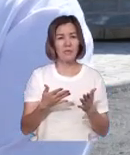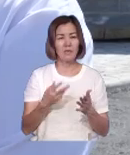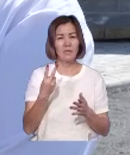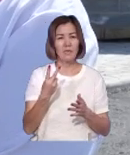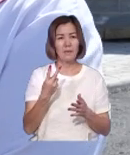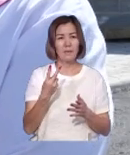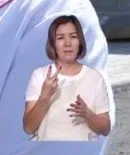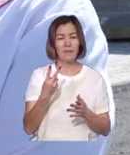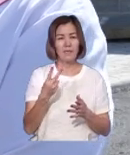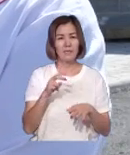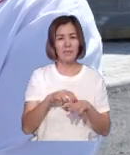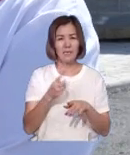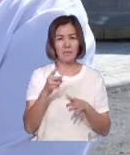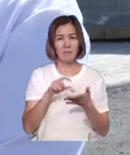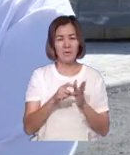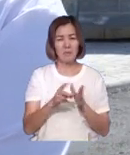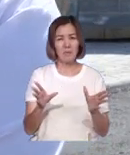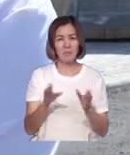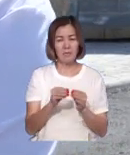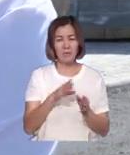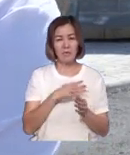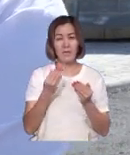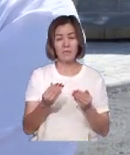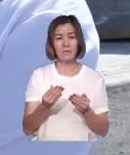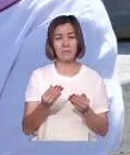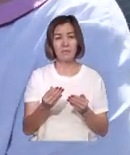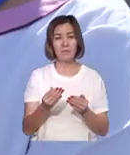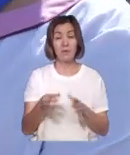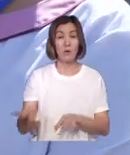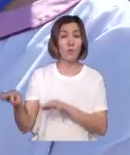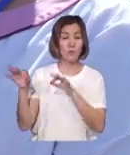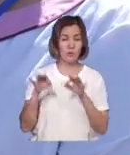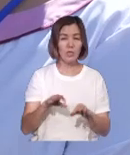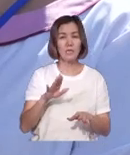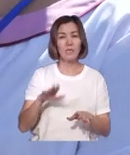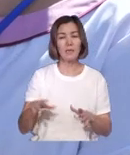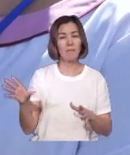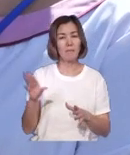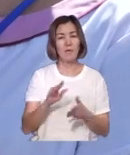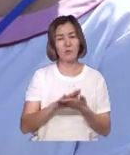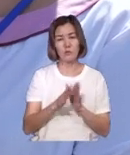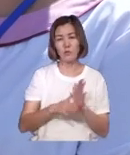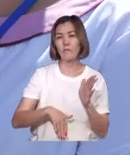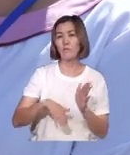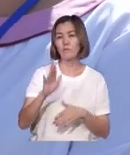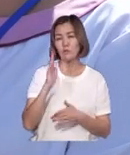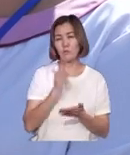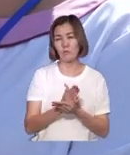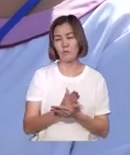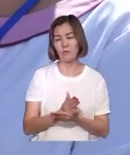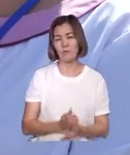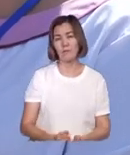дәрігер бір кабинетте отырады. Қазір енді мұнараға келгенде, нараға көшіп келгенде бәрі условия бар